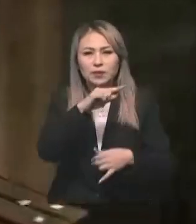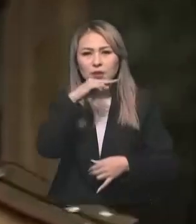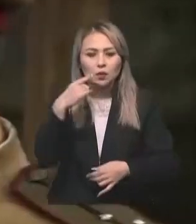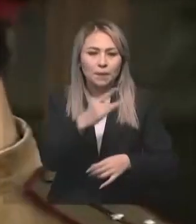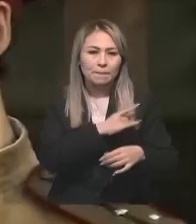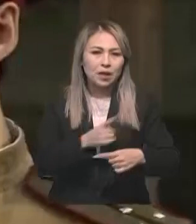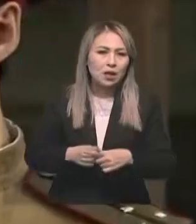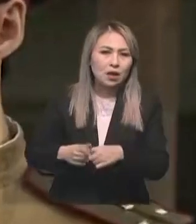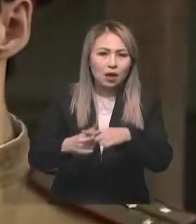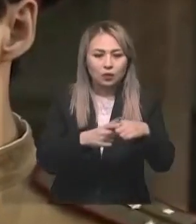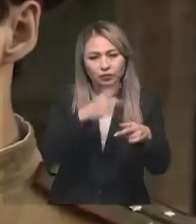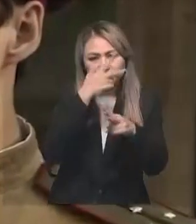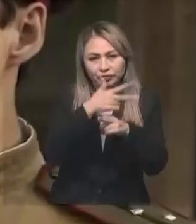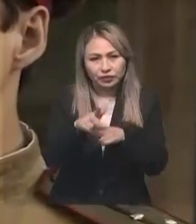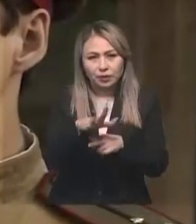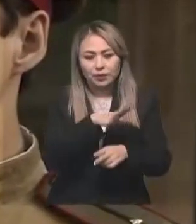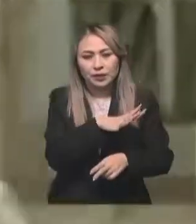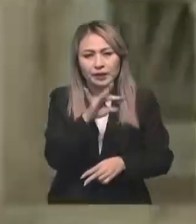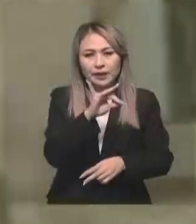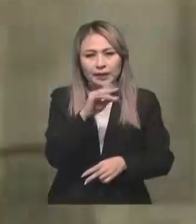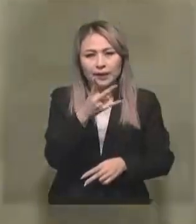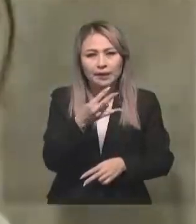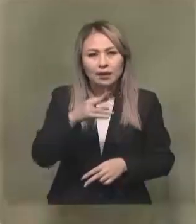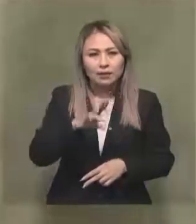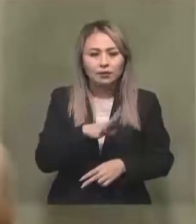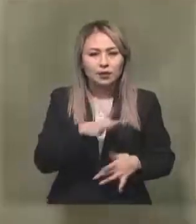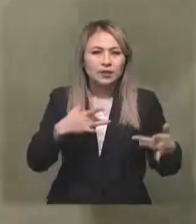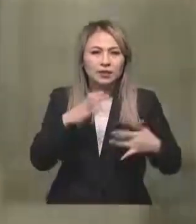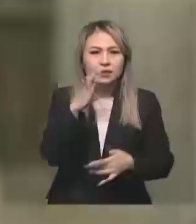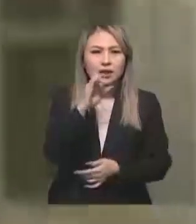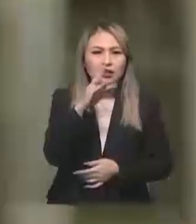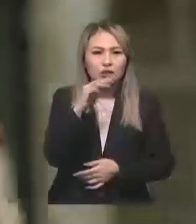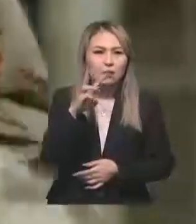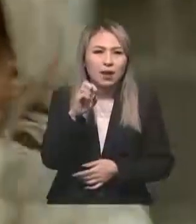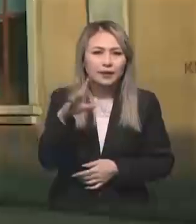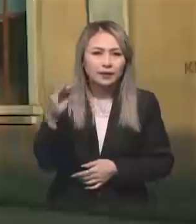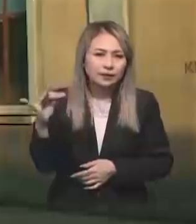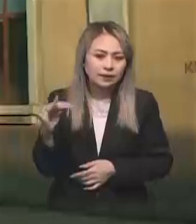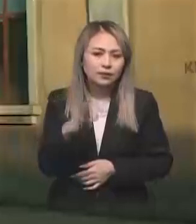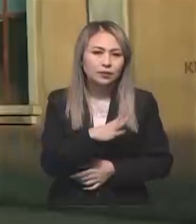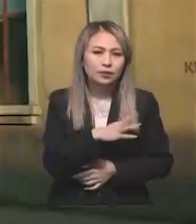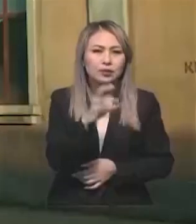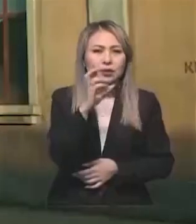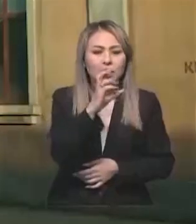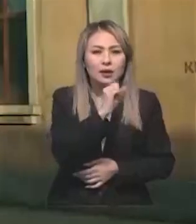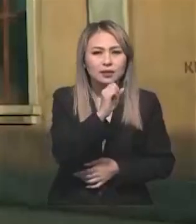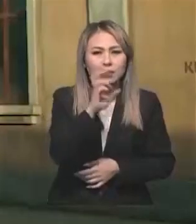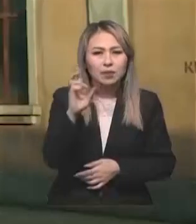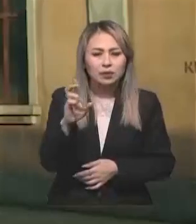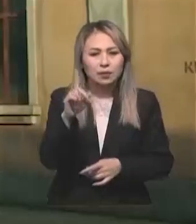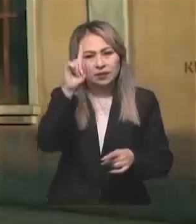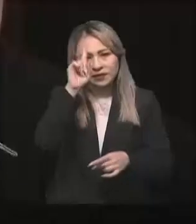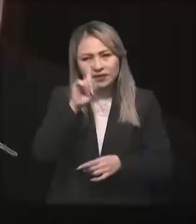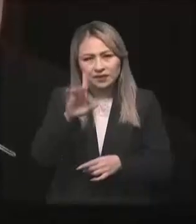Беларусьте түсірілді. Режиссері Илья Таучелов, басты рөлдерде Санжар Мәди, Дина Тасболатова, Алексей Бардуков сынды белгілі актерлер